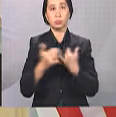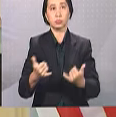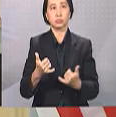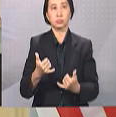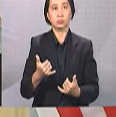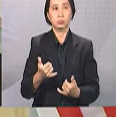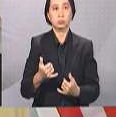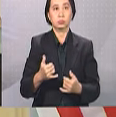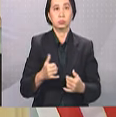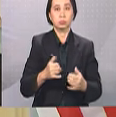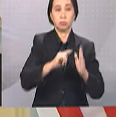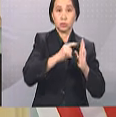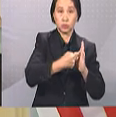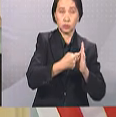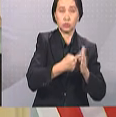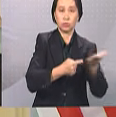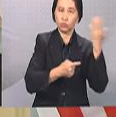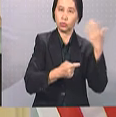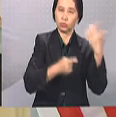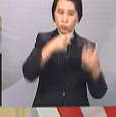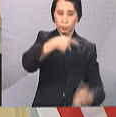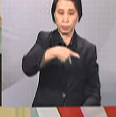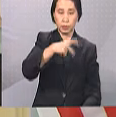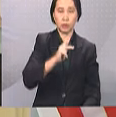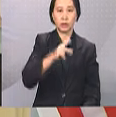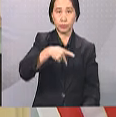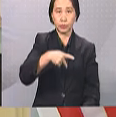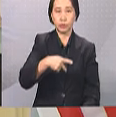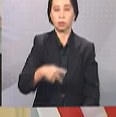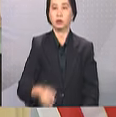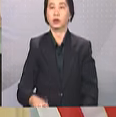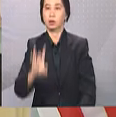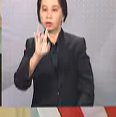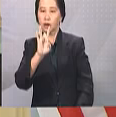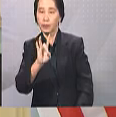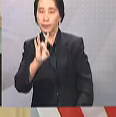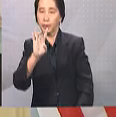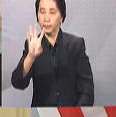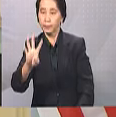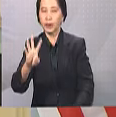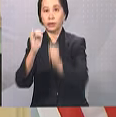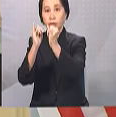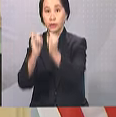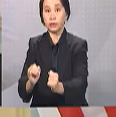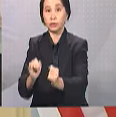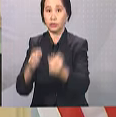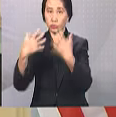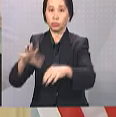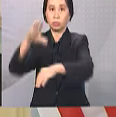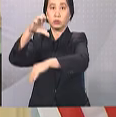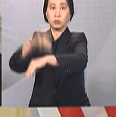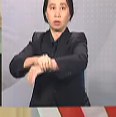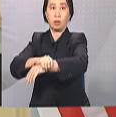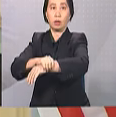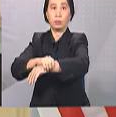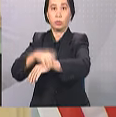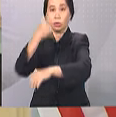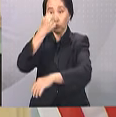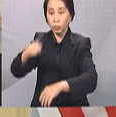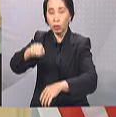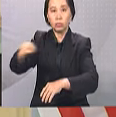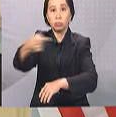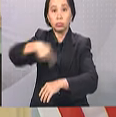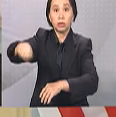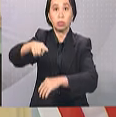sejak PKP dilaksanakan, seramai 84 individu telah ditangkap kerana